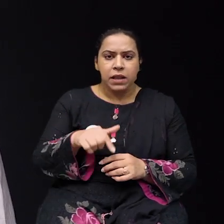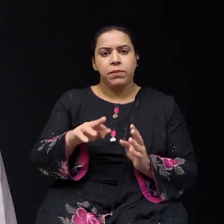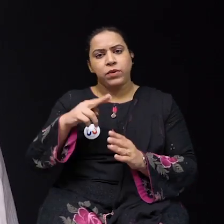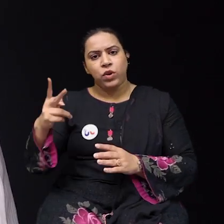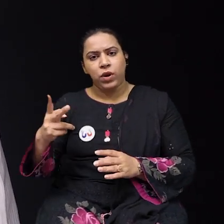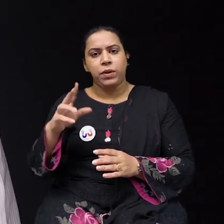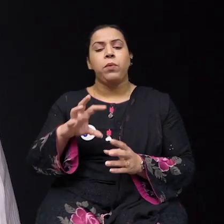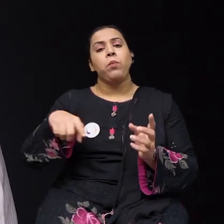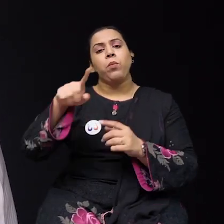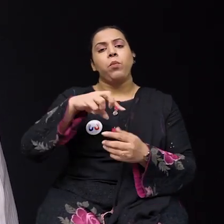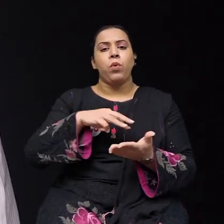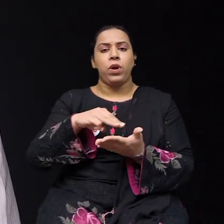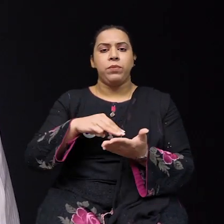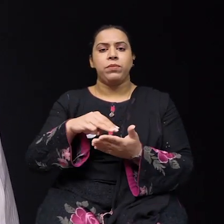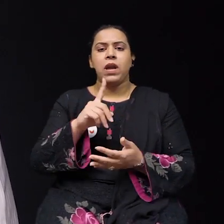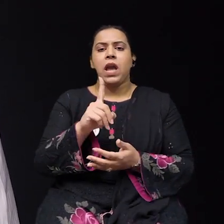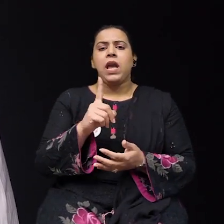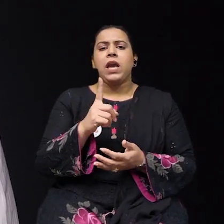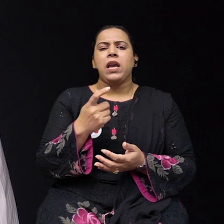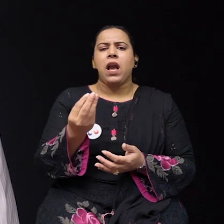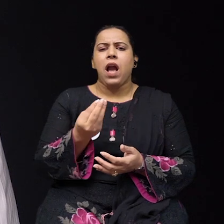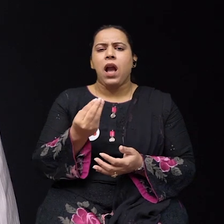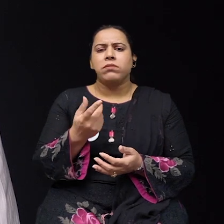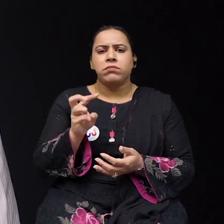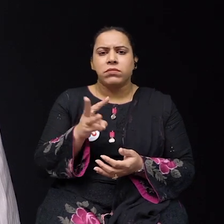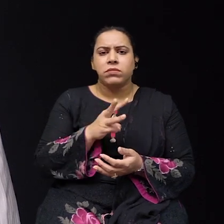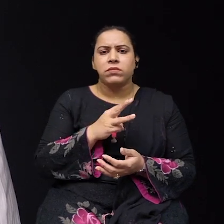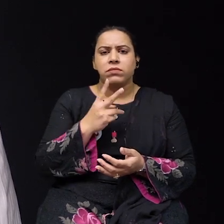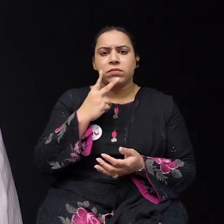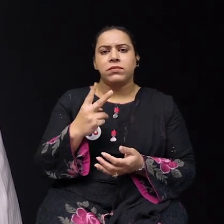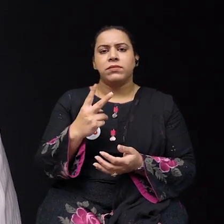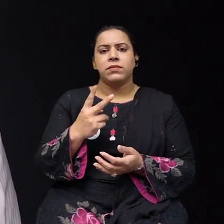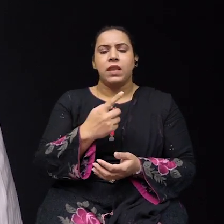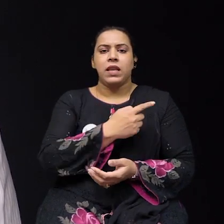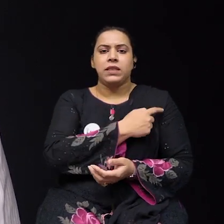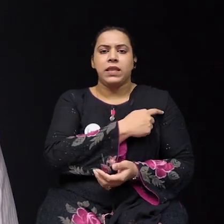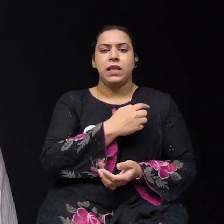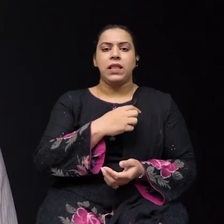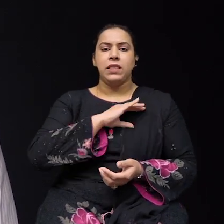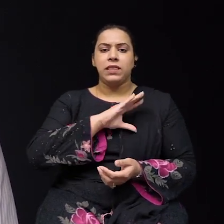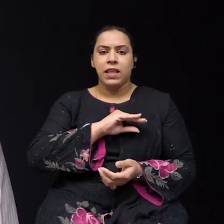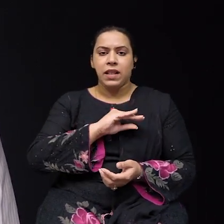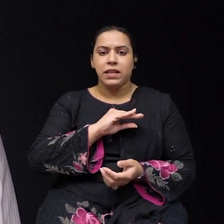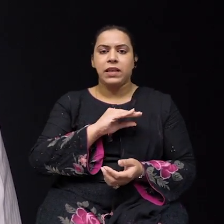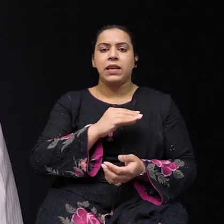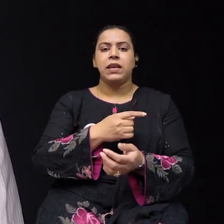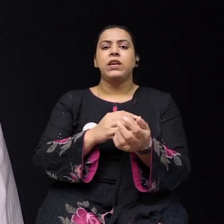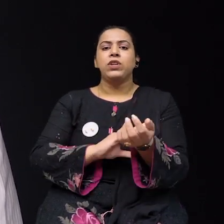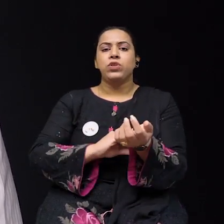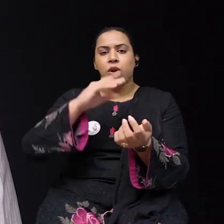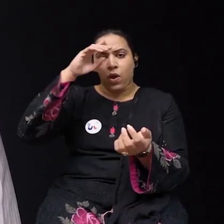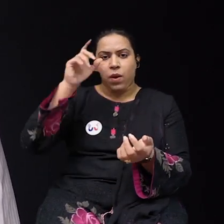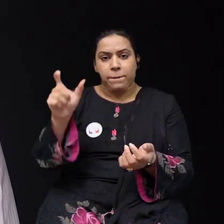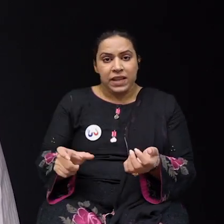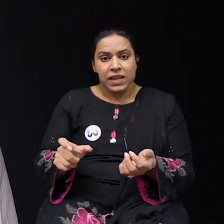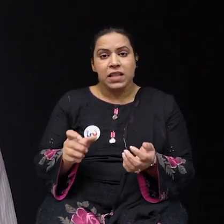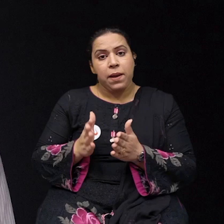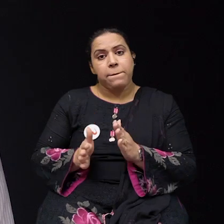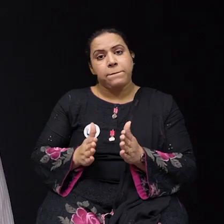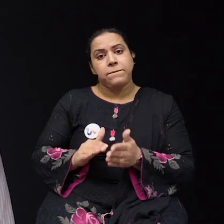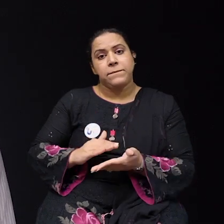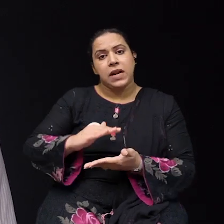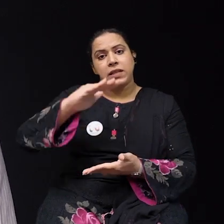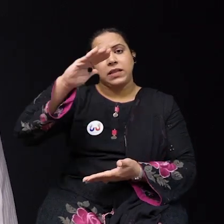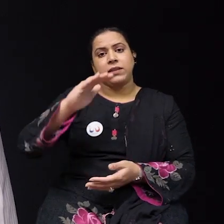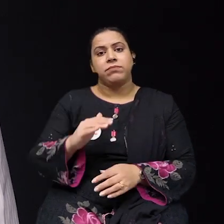میں ایک عام چیز نظر آ رہی ہے کہ ہمارے ہاں دل کے مریض بڑھتے جا رہے ہیں۔ اس میں 2-3 وجوہات ہیں۔ ہاں، آپ یہ کہہ